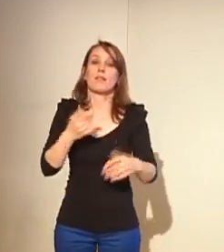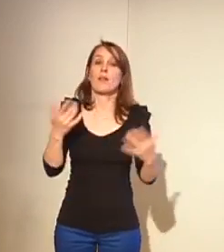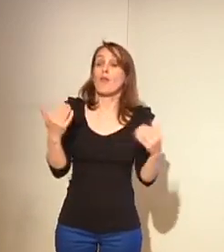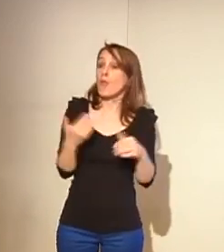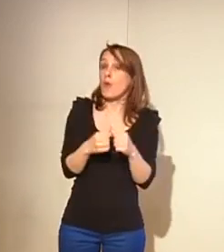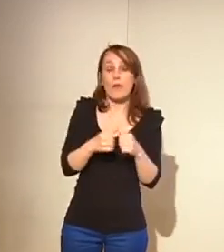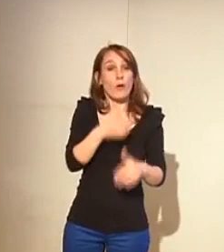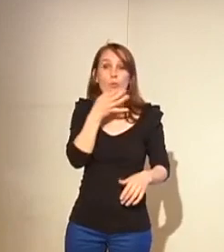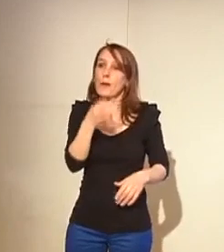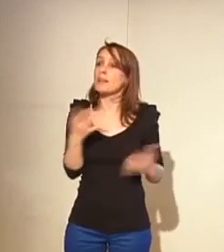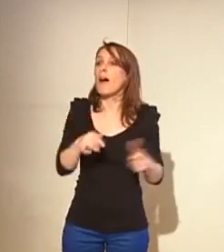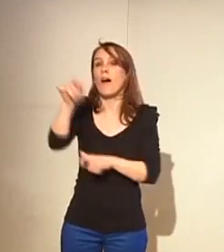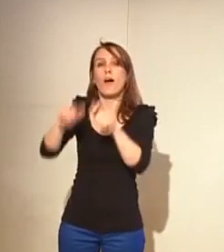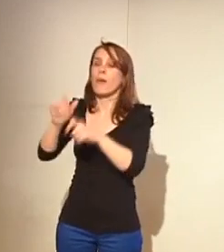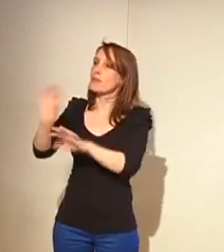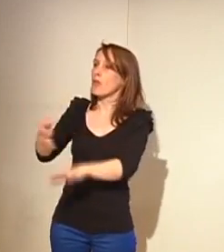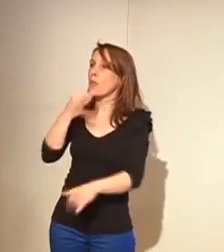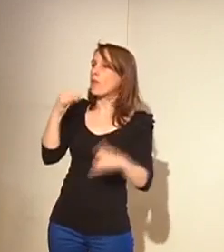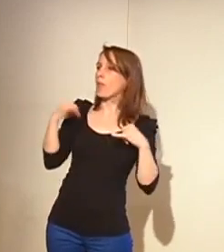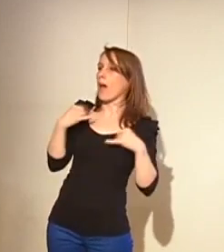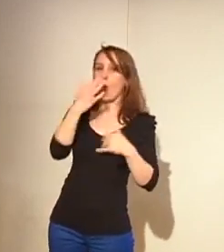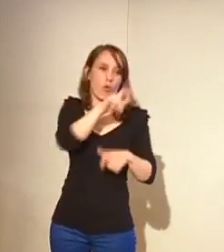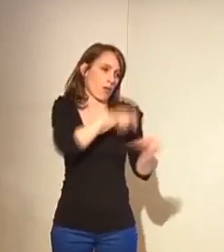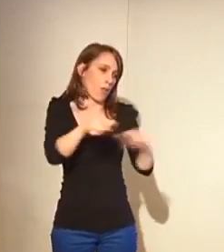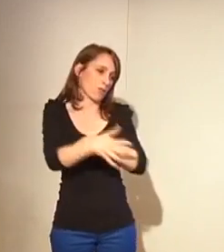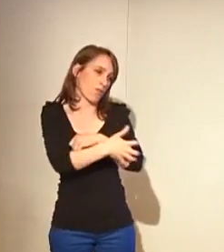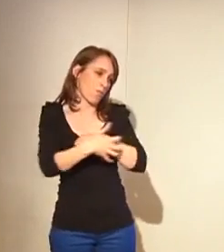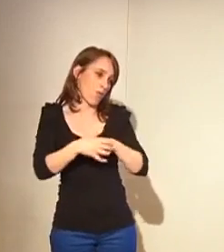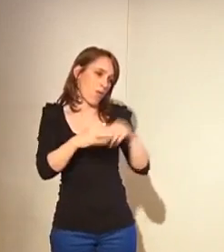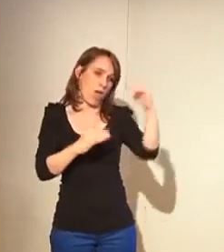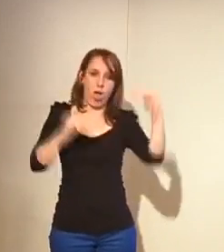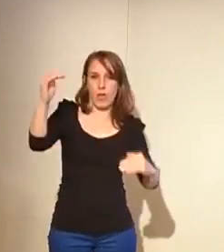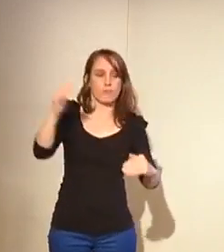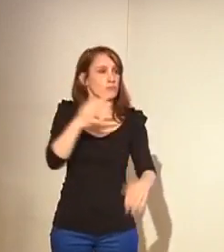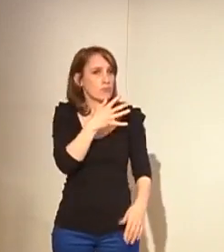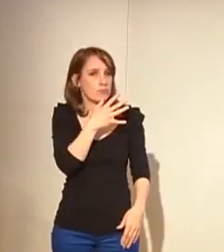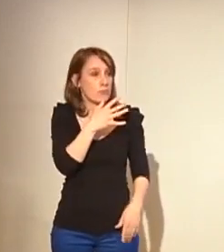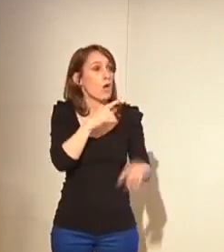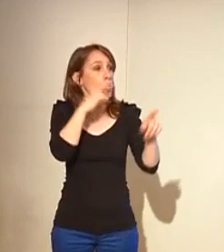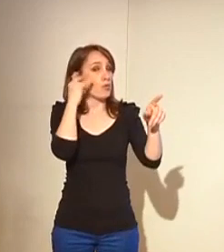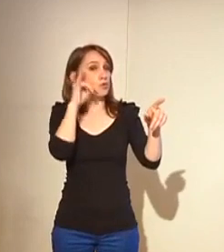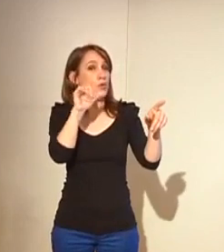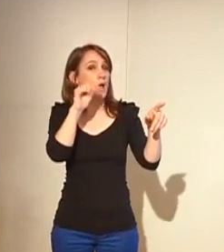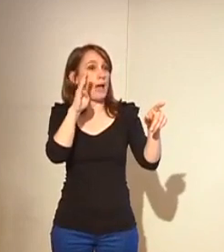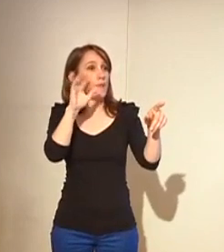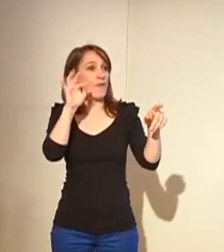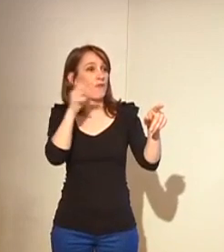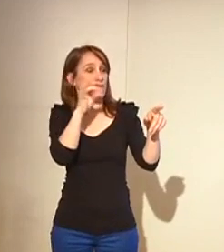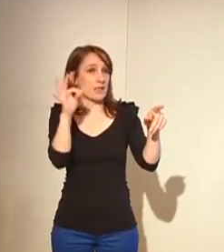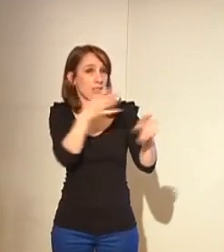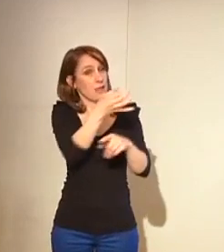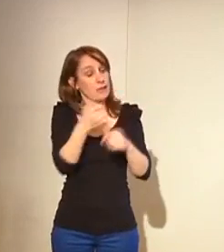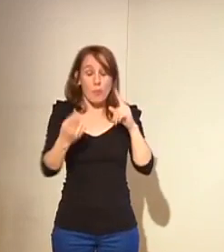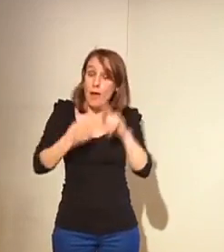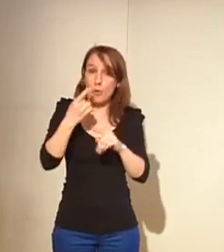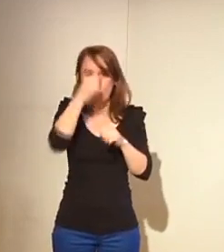pas et clus safas l'a d'ailleurs esquissé tout à l'heure plusieurs rappels historiques brefs s'imposent à nous tous